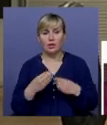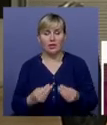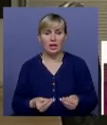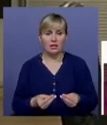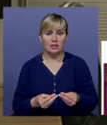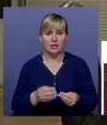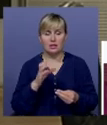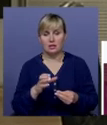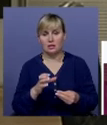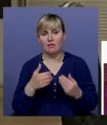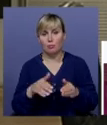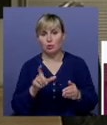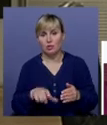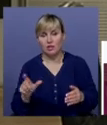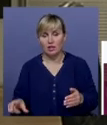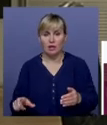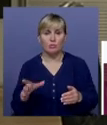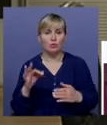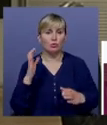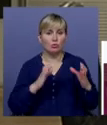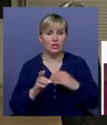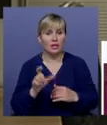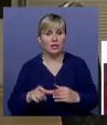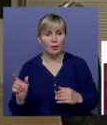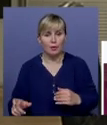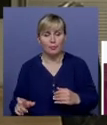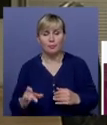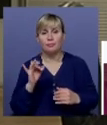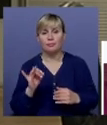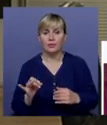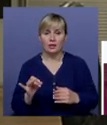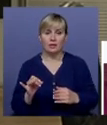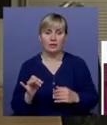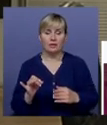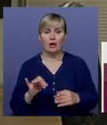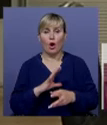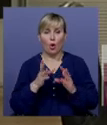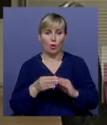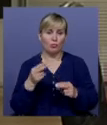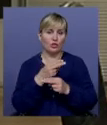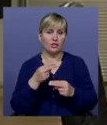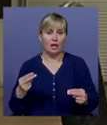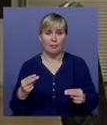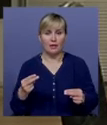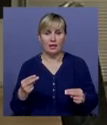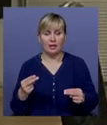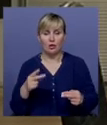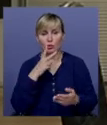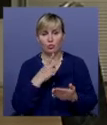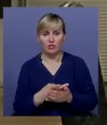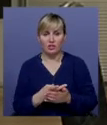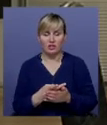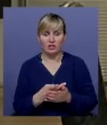с выпускниками, вообще со студентами. И вот общие темы –